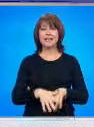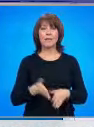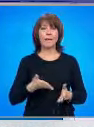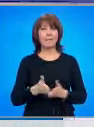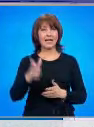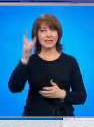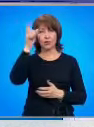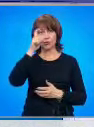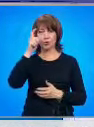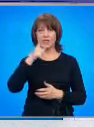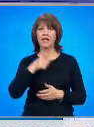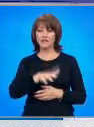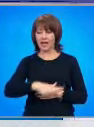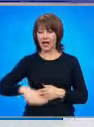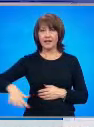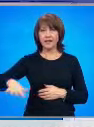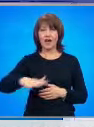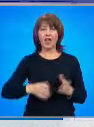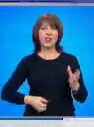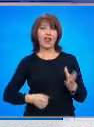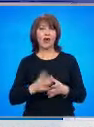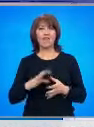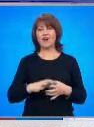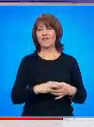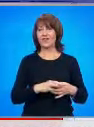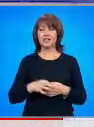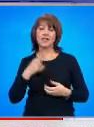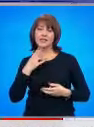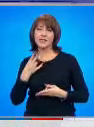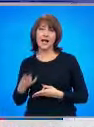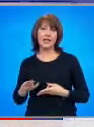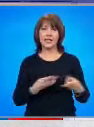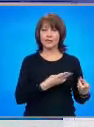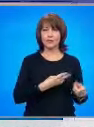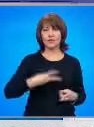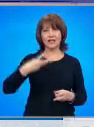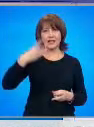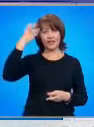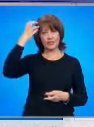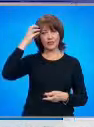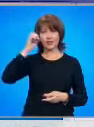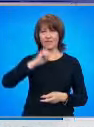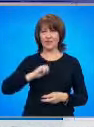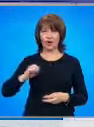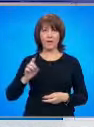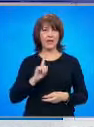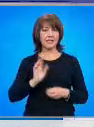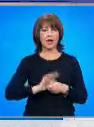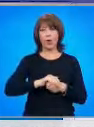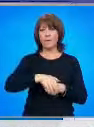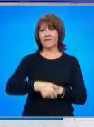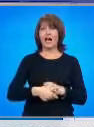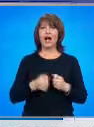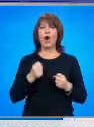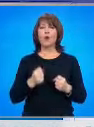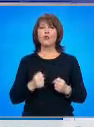и създаването на нейна територия на нов газов хъб за износ на синьо гориво за трети страни, главно в Европа. Не се оправдаха очакванията